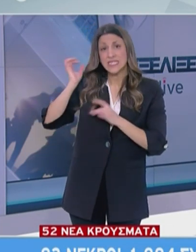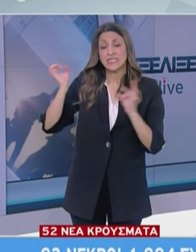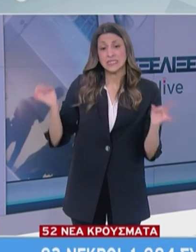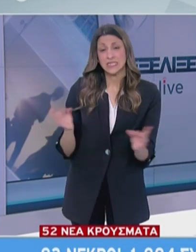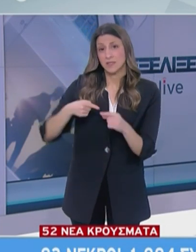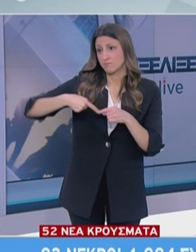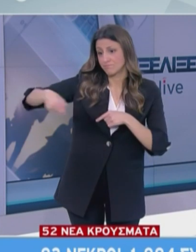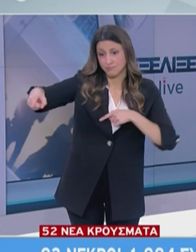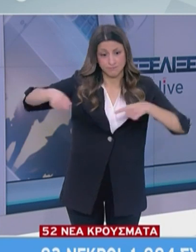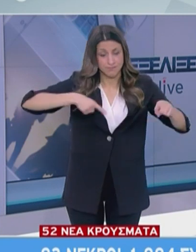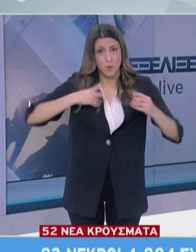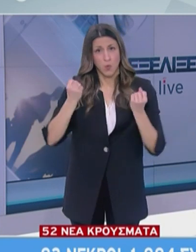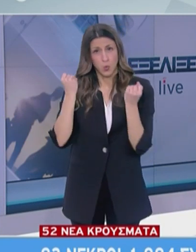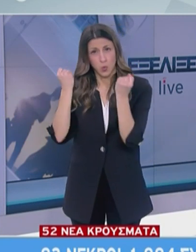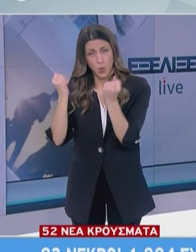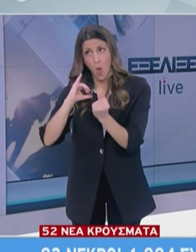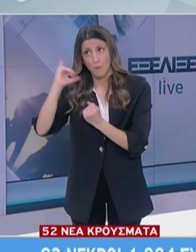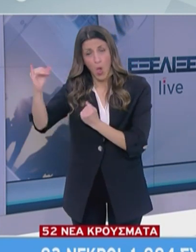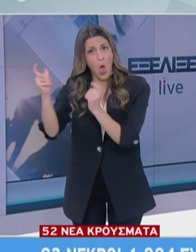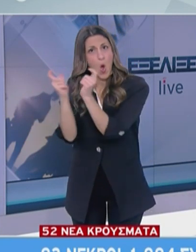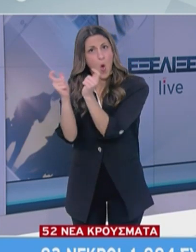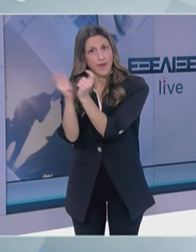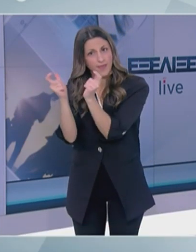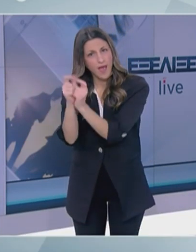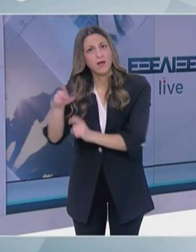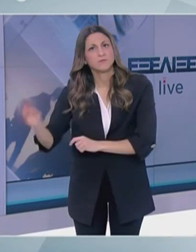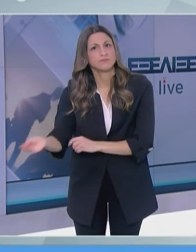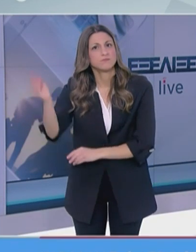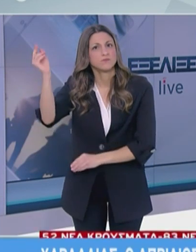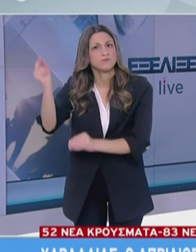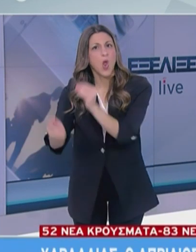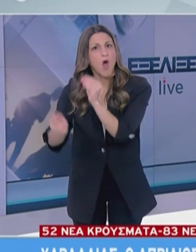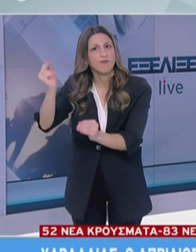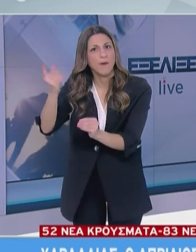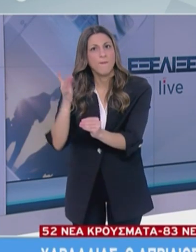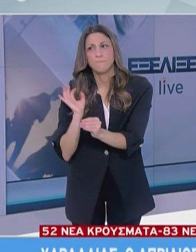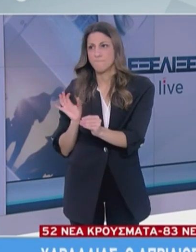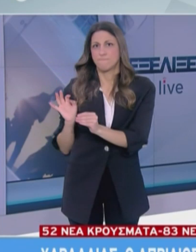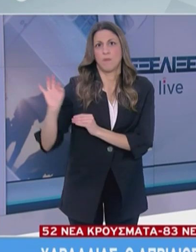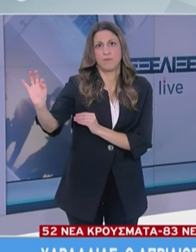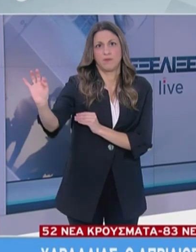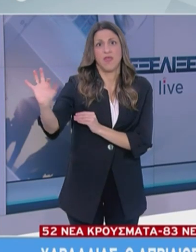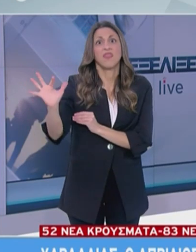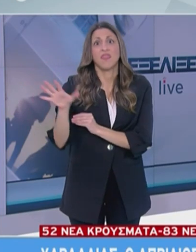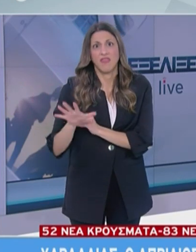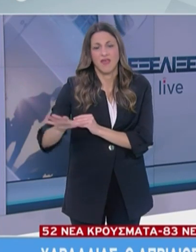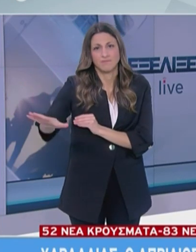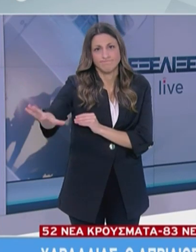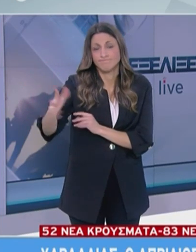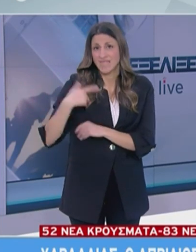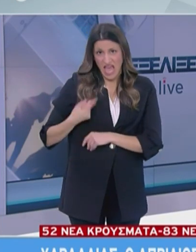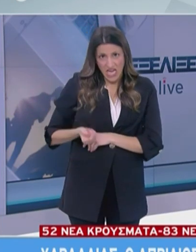προσπάθεια μετακίνησης από τα αστικά κέντρα προς τα χωριά μας δημιουργεί προϋποθέσεις μεταφοράς του ιού. Και αυτό δεν μπορούμε ούτε